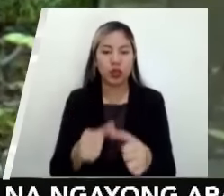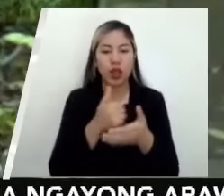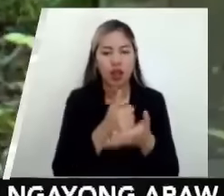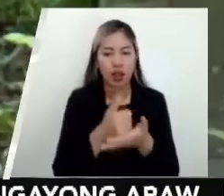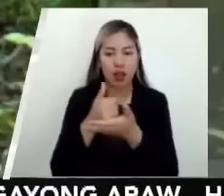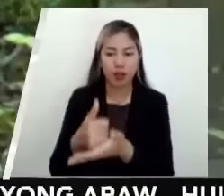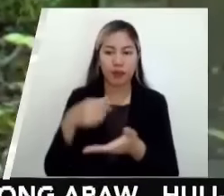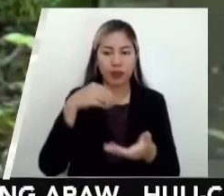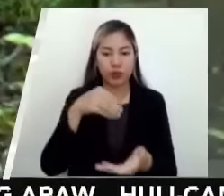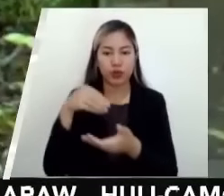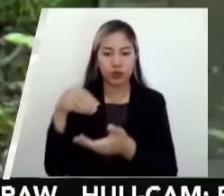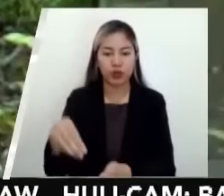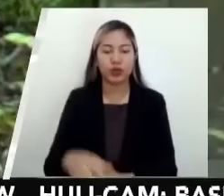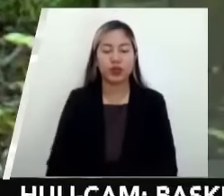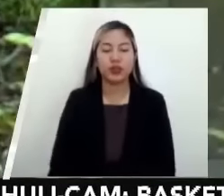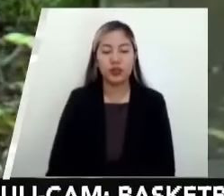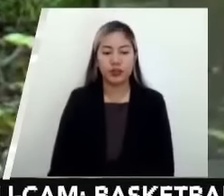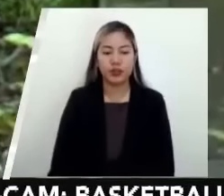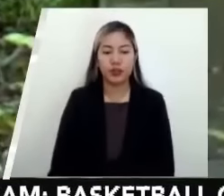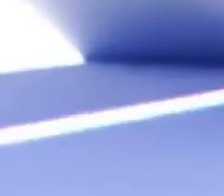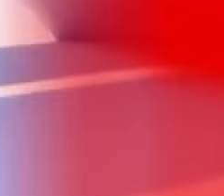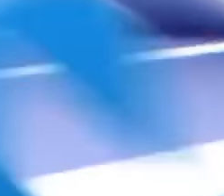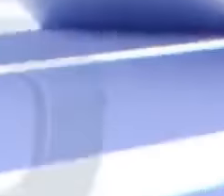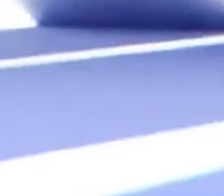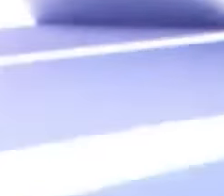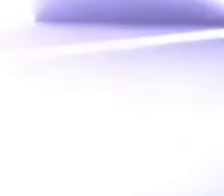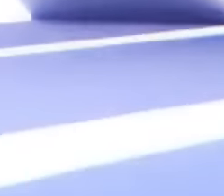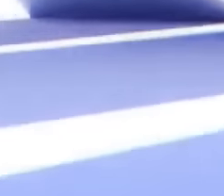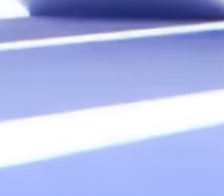Gabriel Galban ng GMA Regional TV.